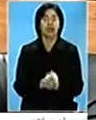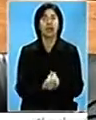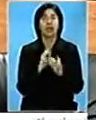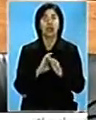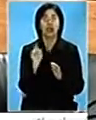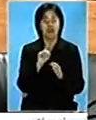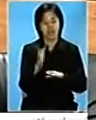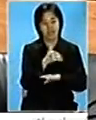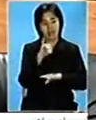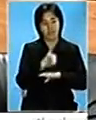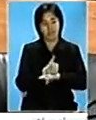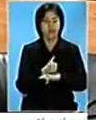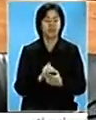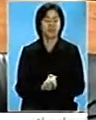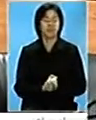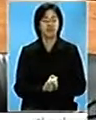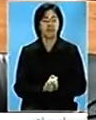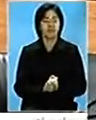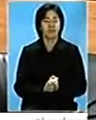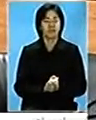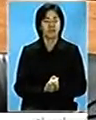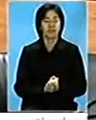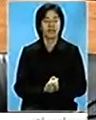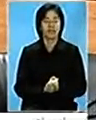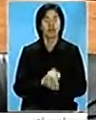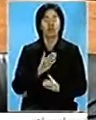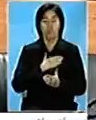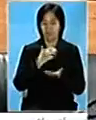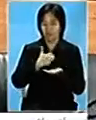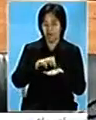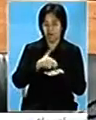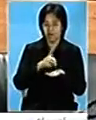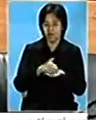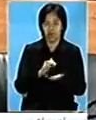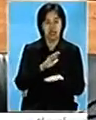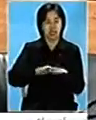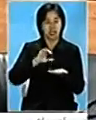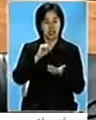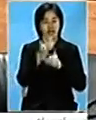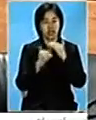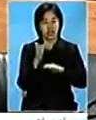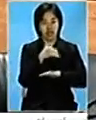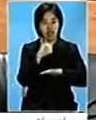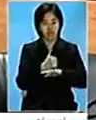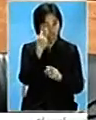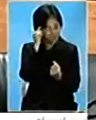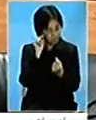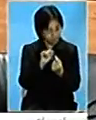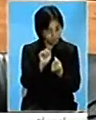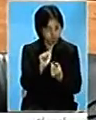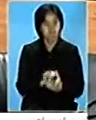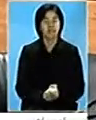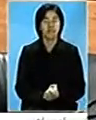ของการเมืองทั้งสิ้นผมกำลังจะย้ำว่าสภาพัฒนาการเมืองตีกรอบได้ไหมครับ